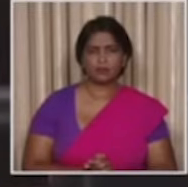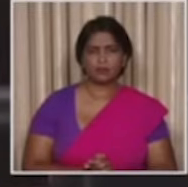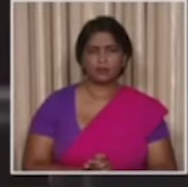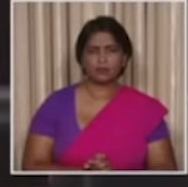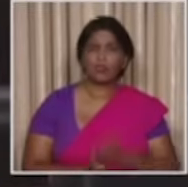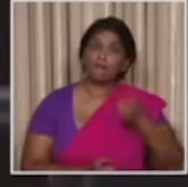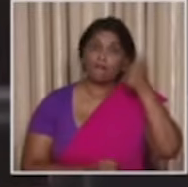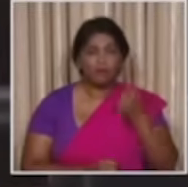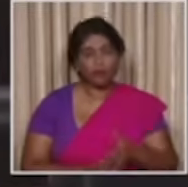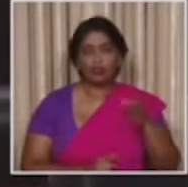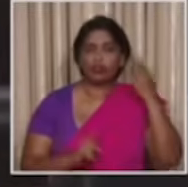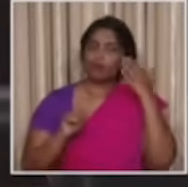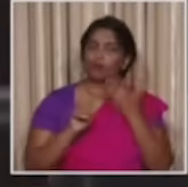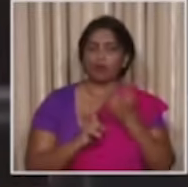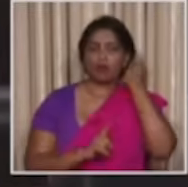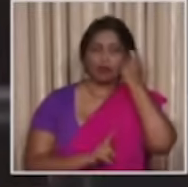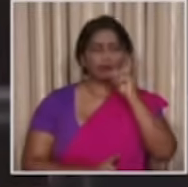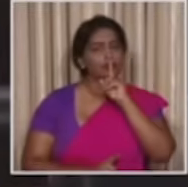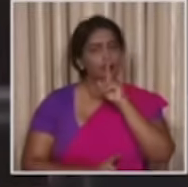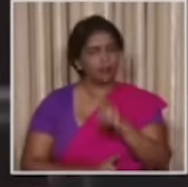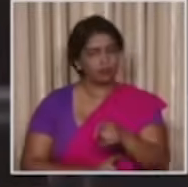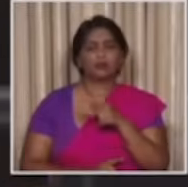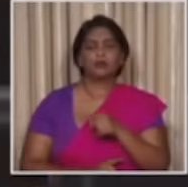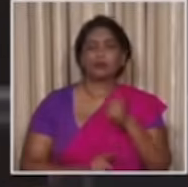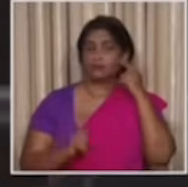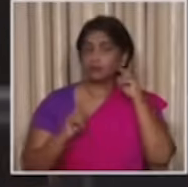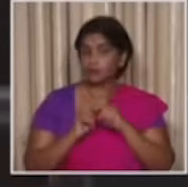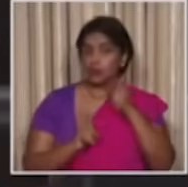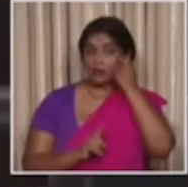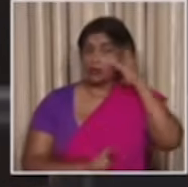වැදගත් දෙයක් නම් ඒ පිළිබඳව යෝජනාවක් ගෙනල්ලා